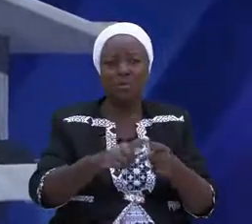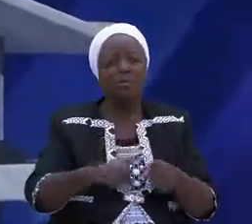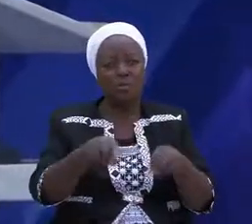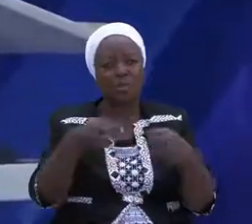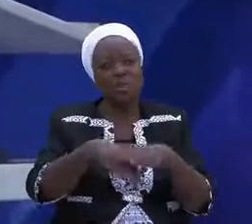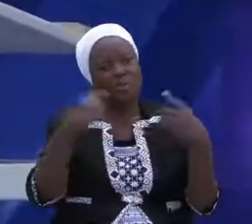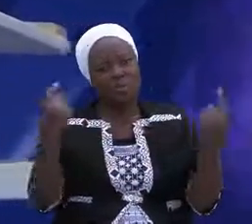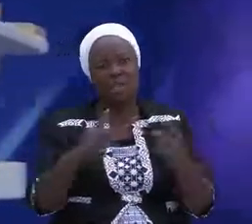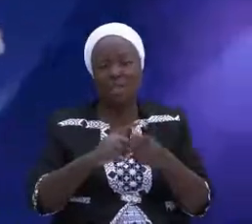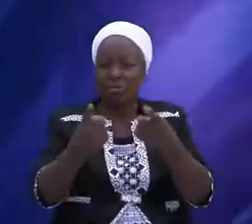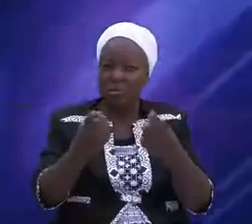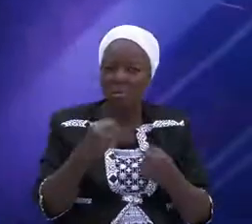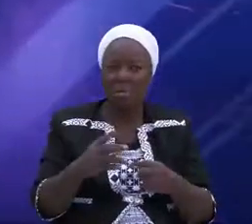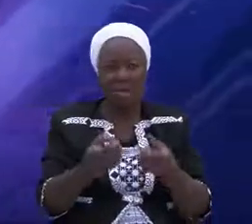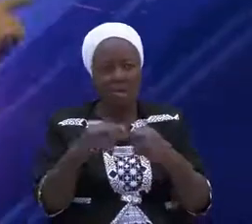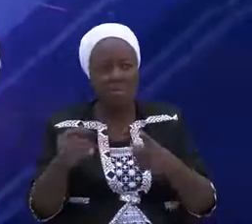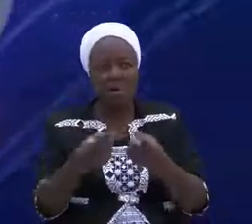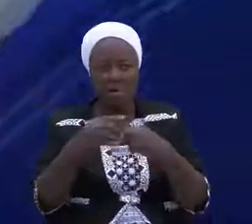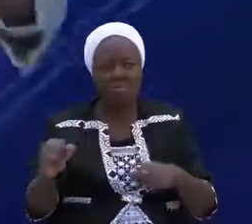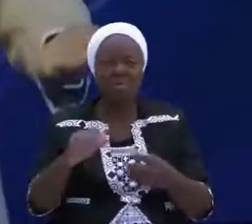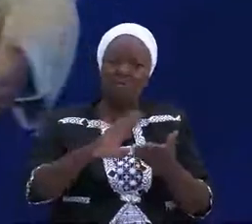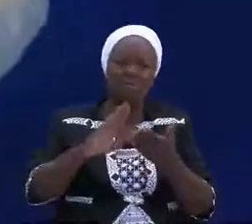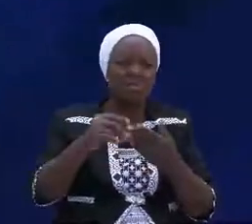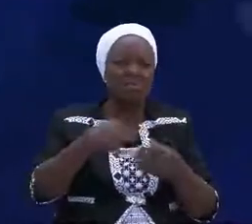le péché et il va venir,